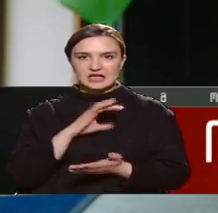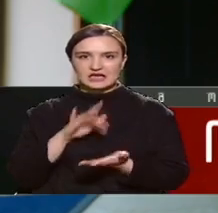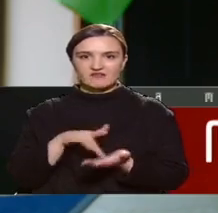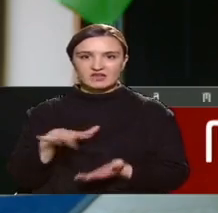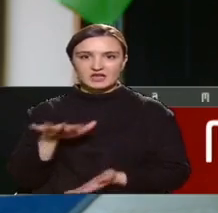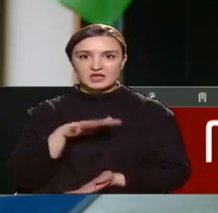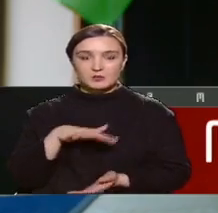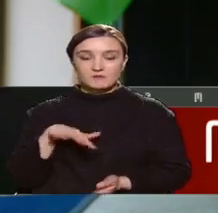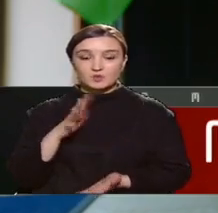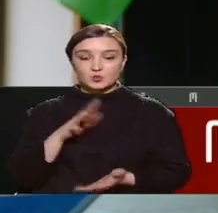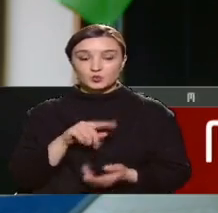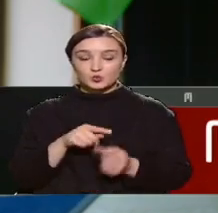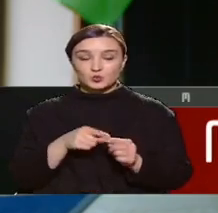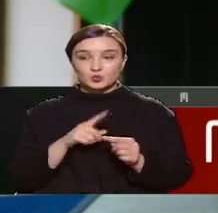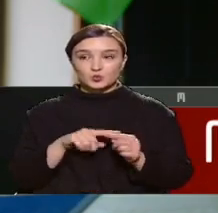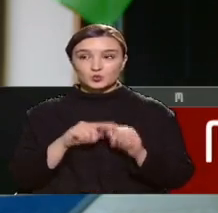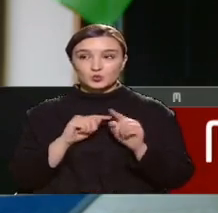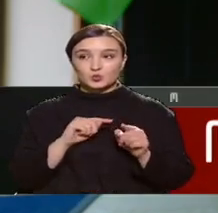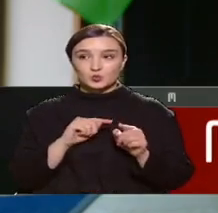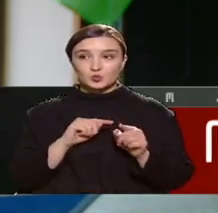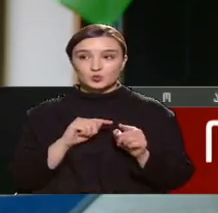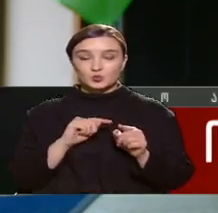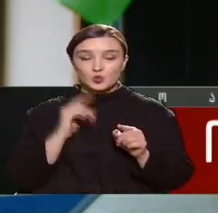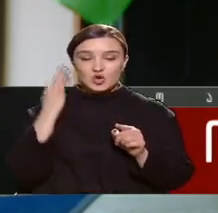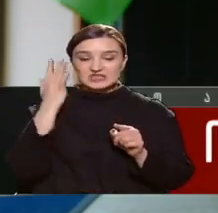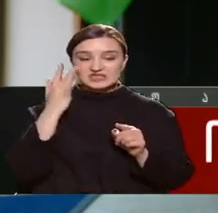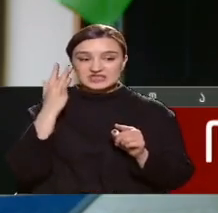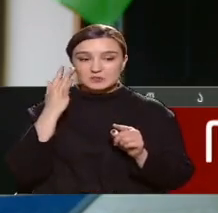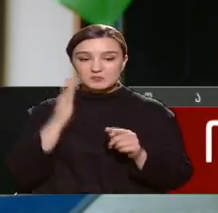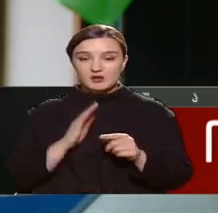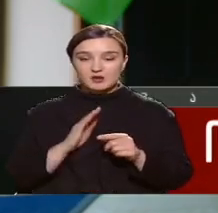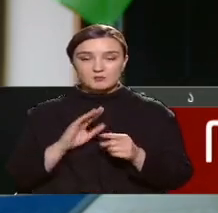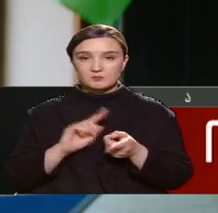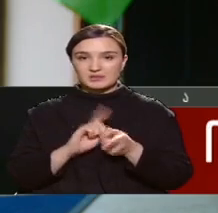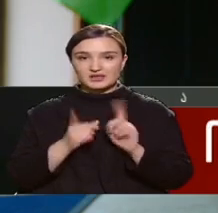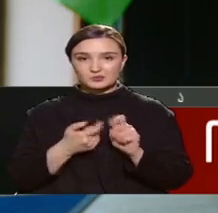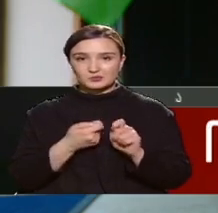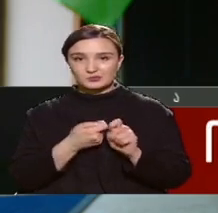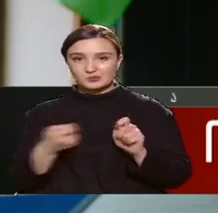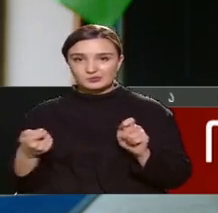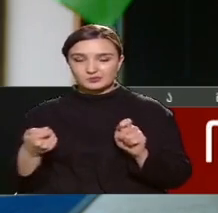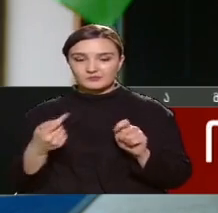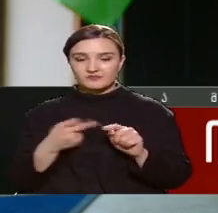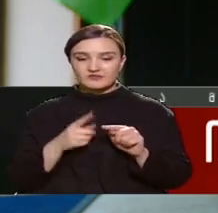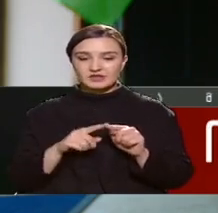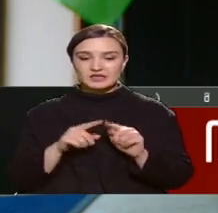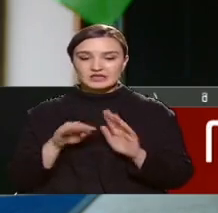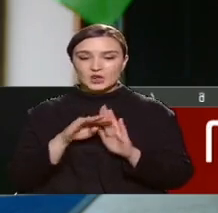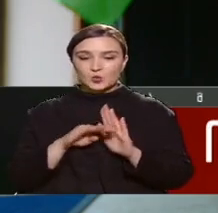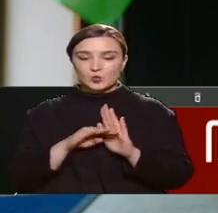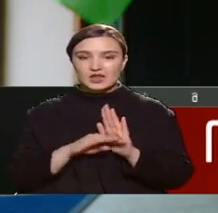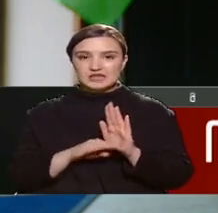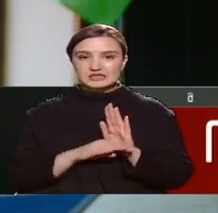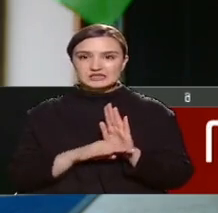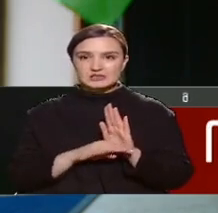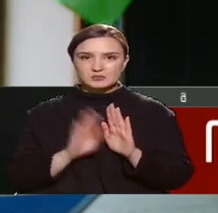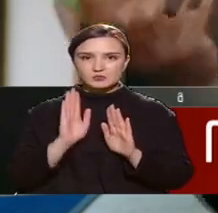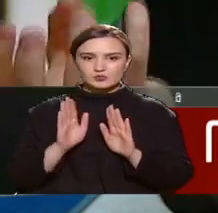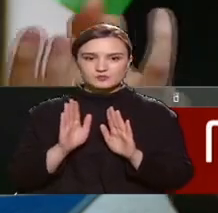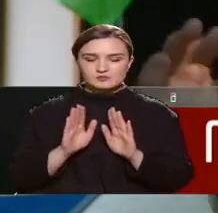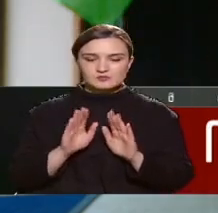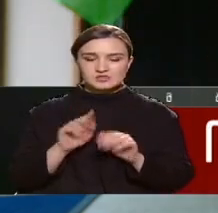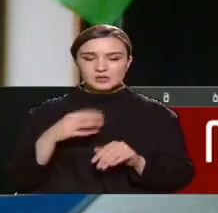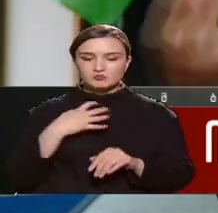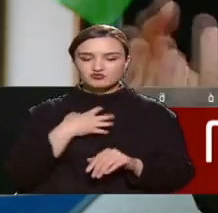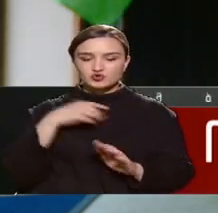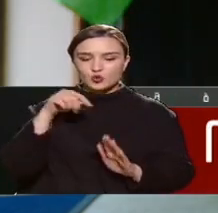აი თავდაყირა დააყენებს ამ პროცესს, შესვლის პროცესს და აი ამ რეგულაციების შემოღები დაკავდება და არა